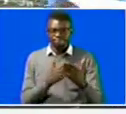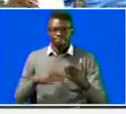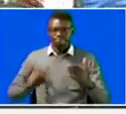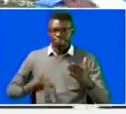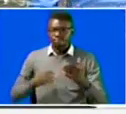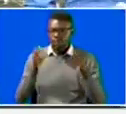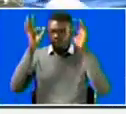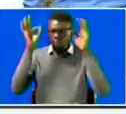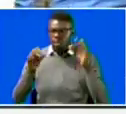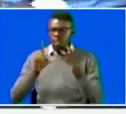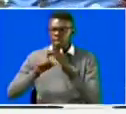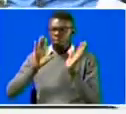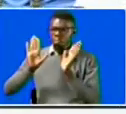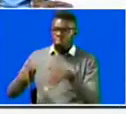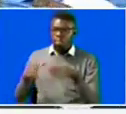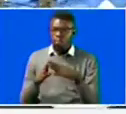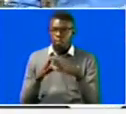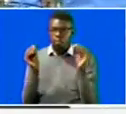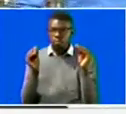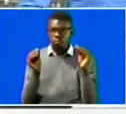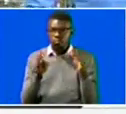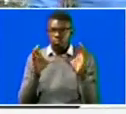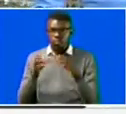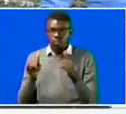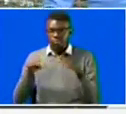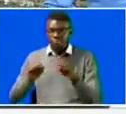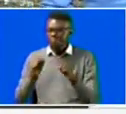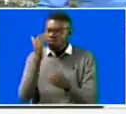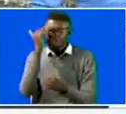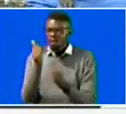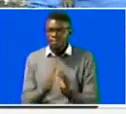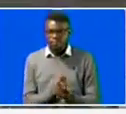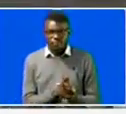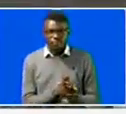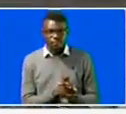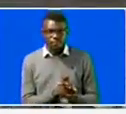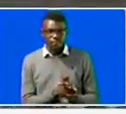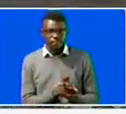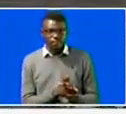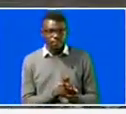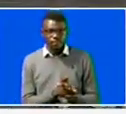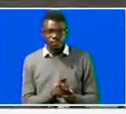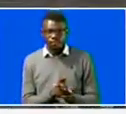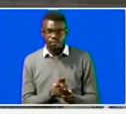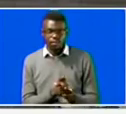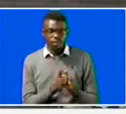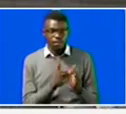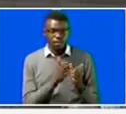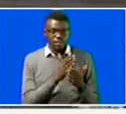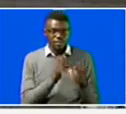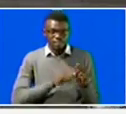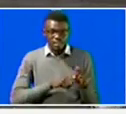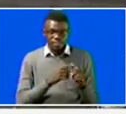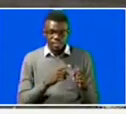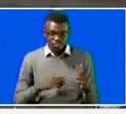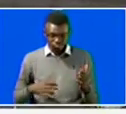Alafu mkaacha, mkatoroka, tu mkaenda, you let the new generation take over, why? Unajua, saa zingine pia, hii